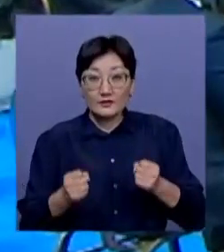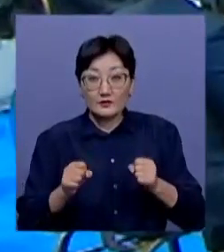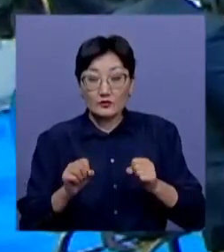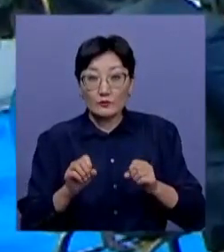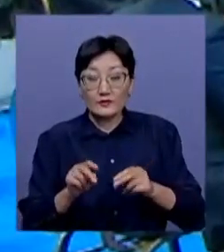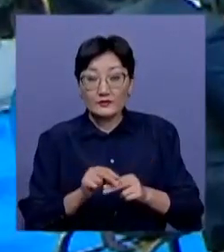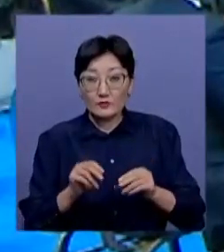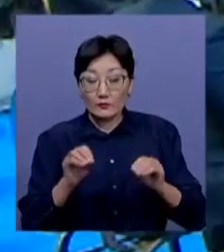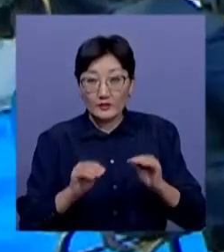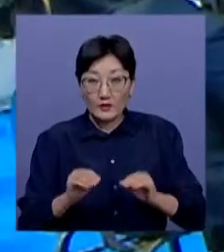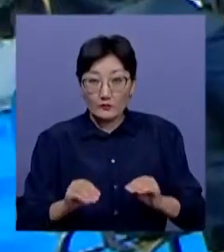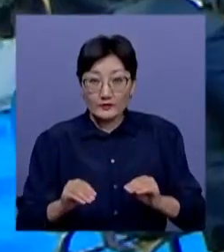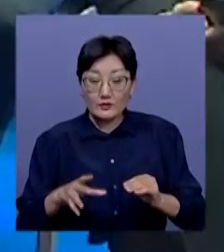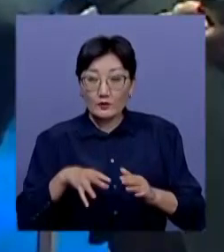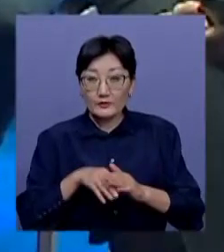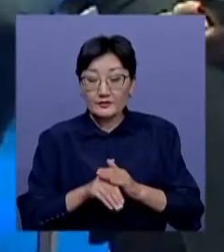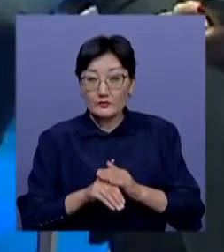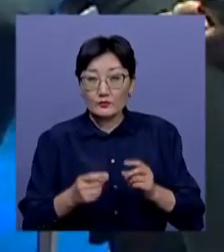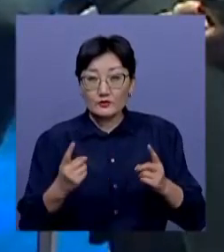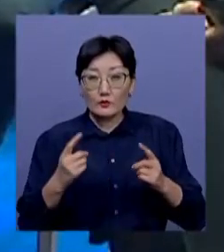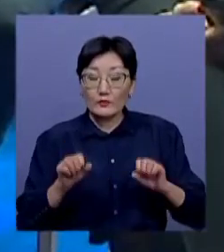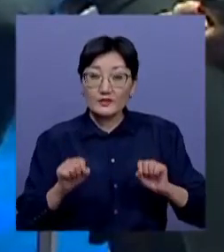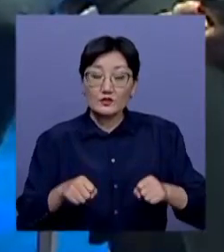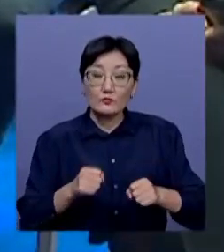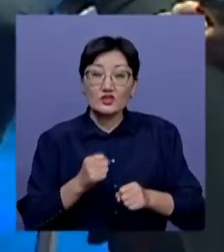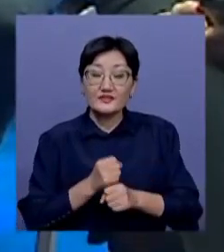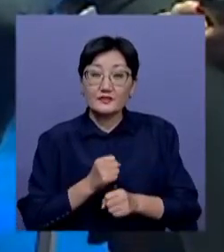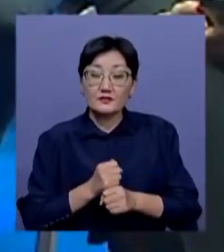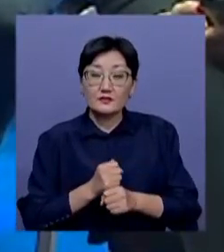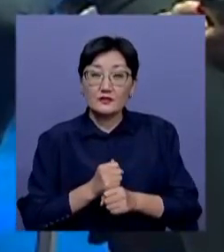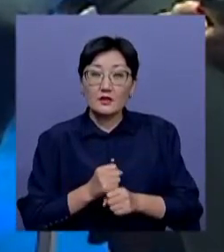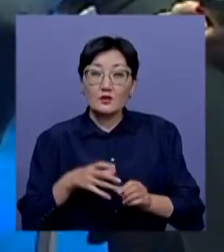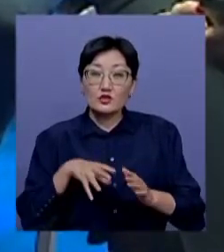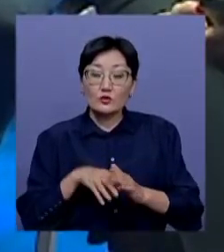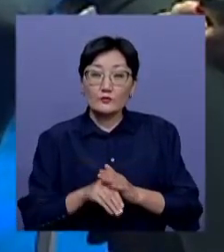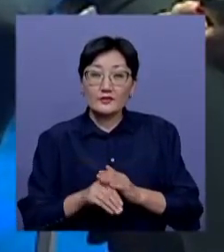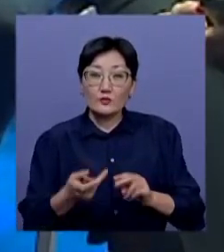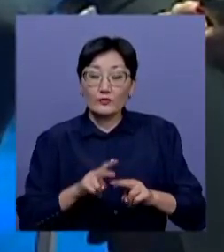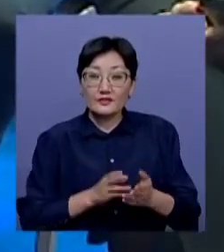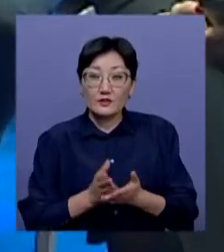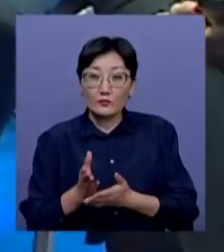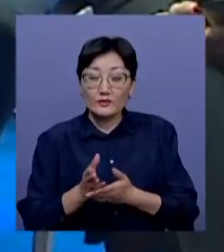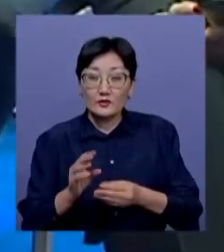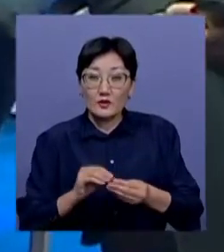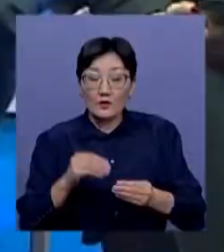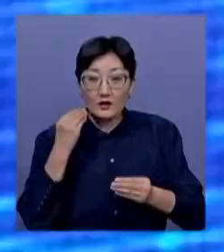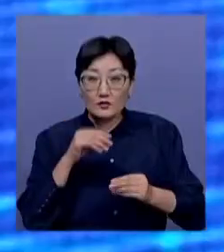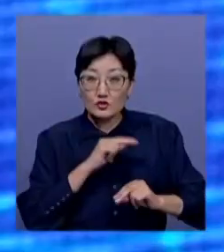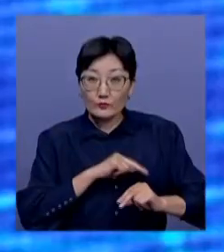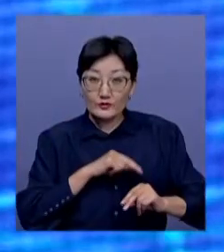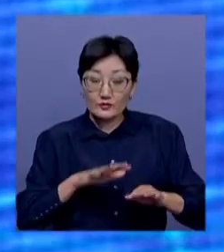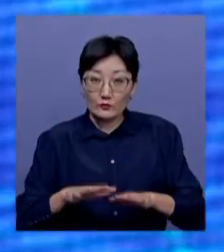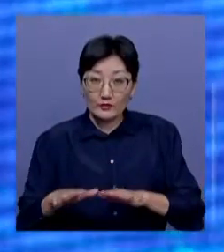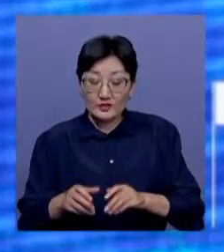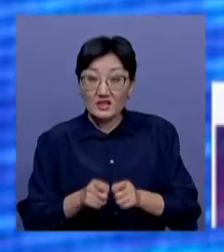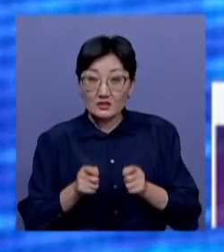дамуы көптеген аралас салалардың өсуіне зор мүмкіндік жасайды. Сонымен қатар бұл сала тұрақты сапалы жұмыс орындары